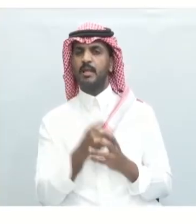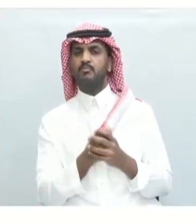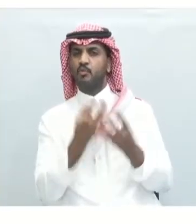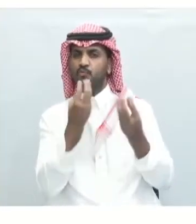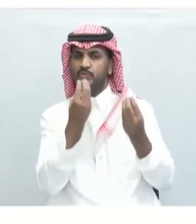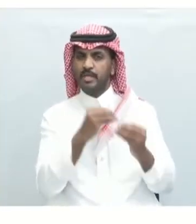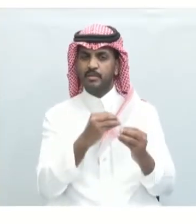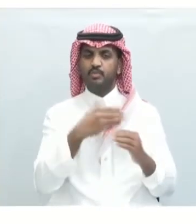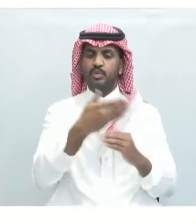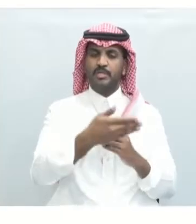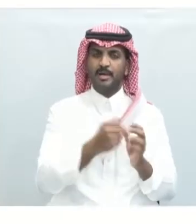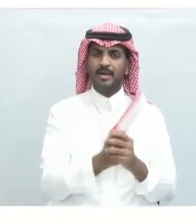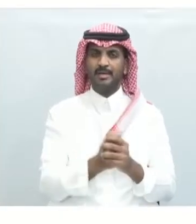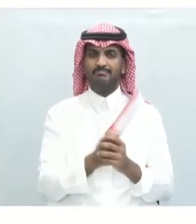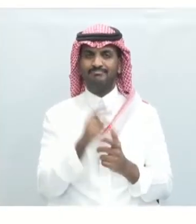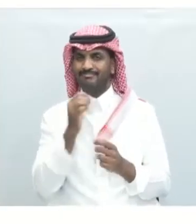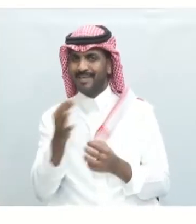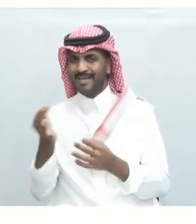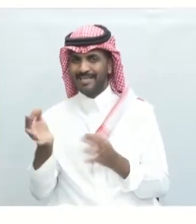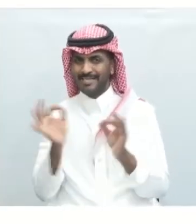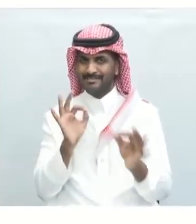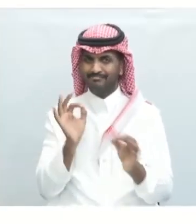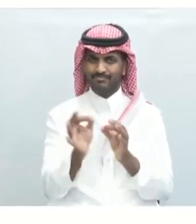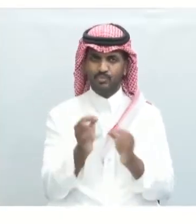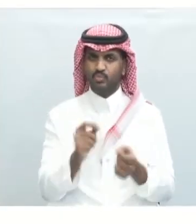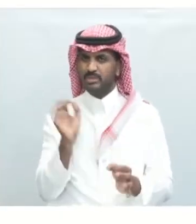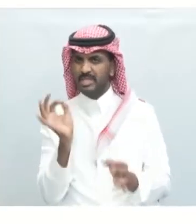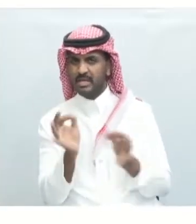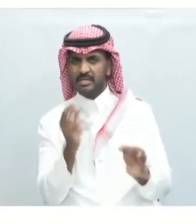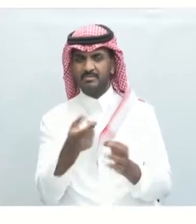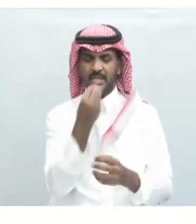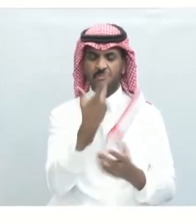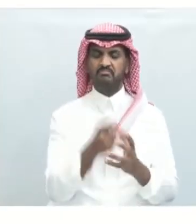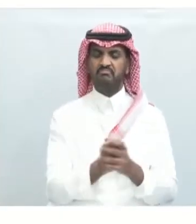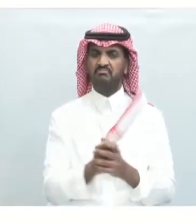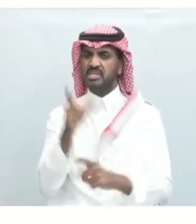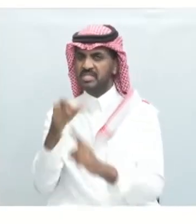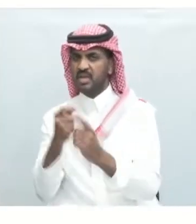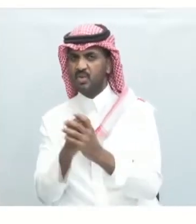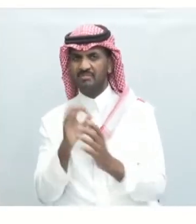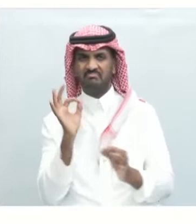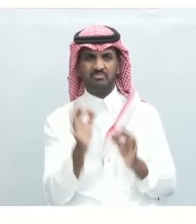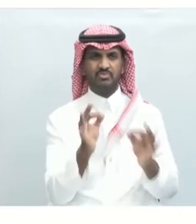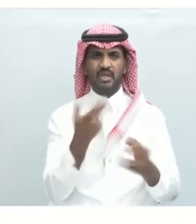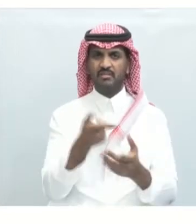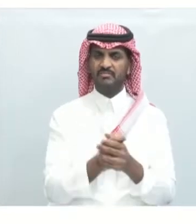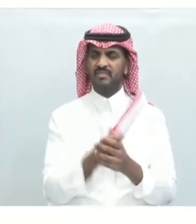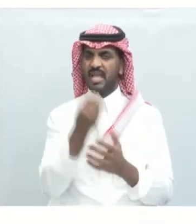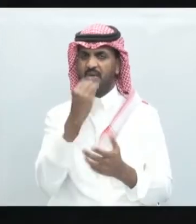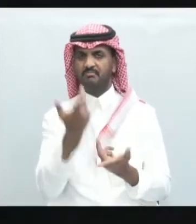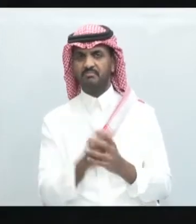المترتبه على عيب الطعام لو جاء انسان وعاب في الطعام نقول هناك مفسدات